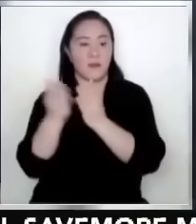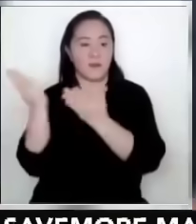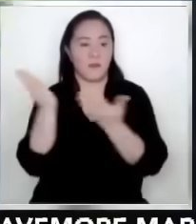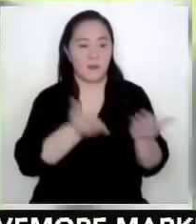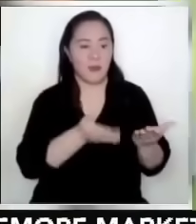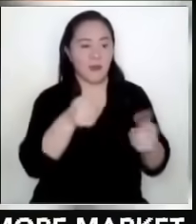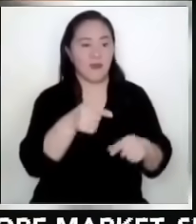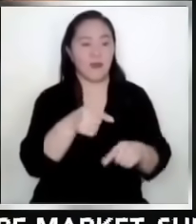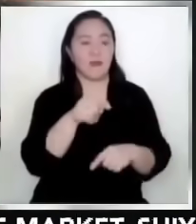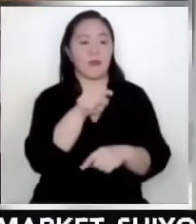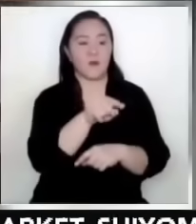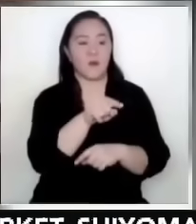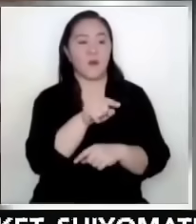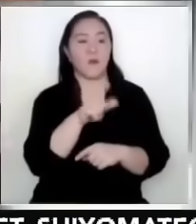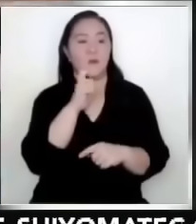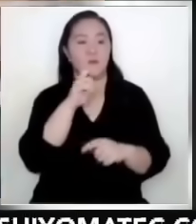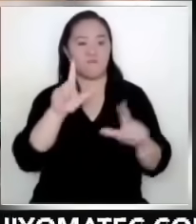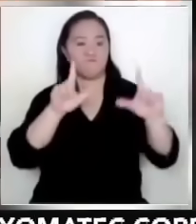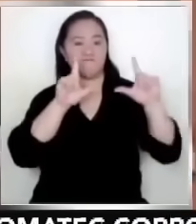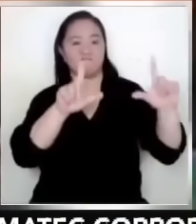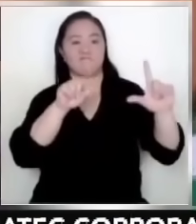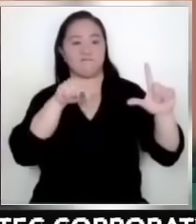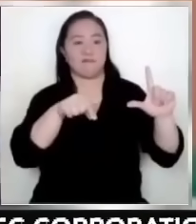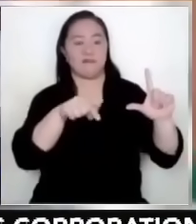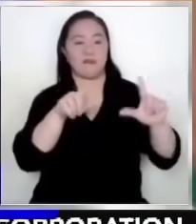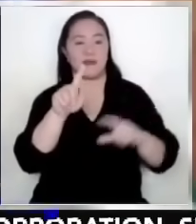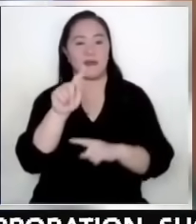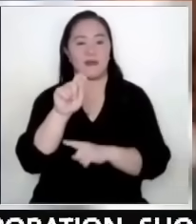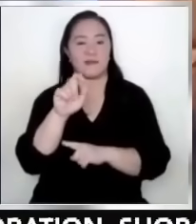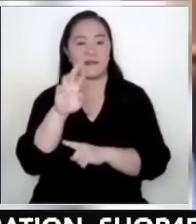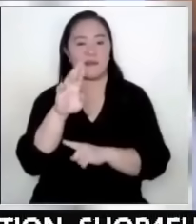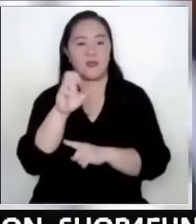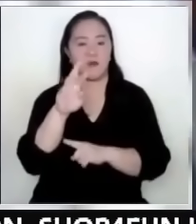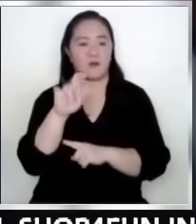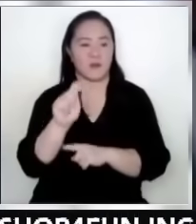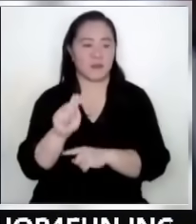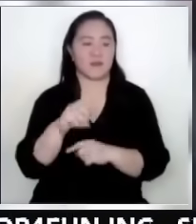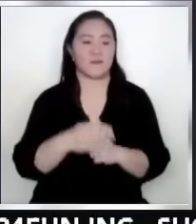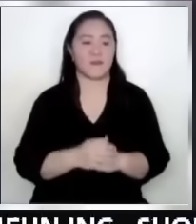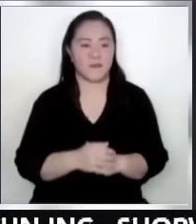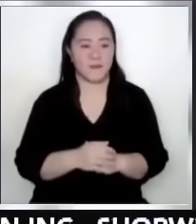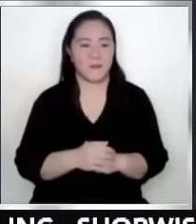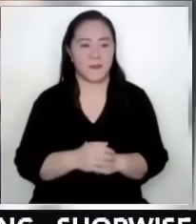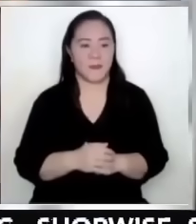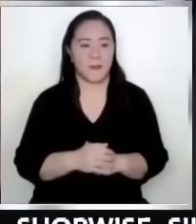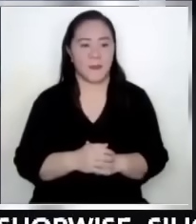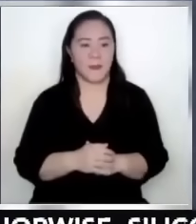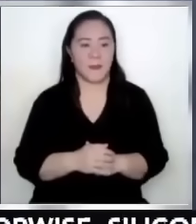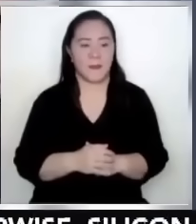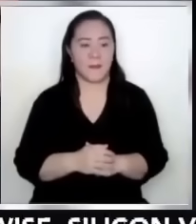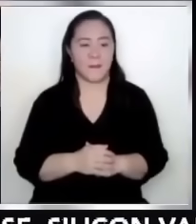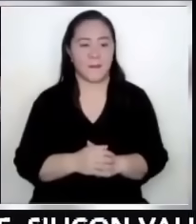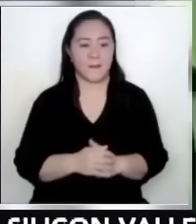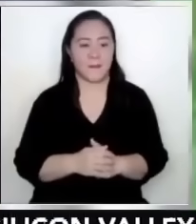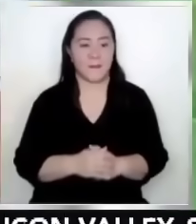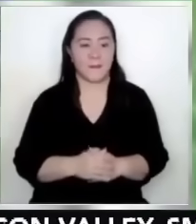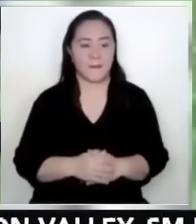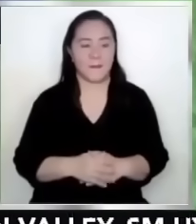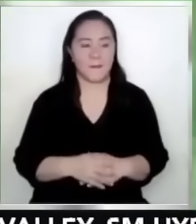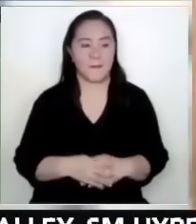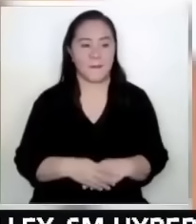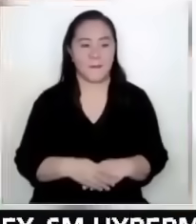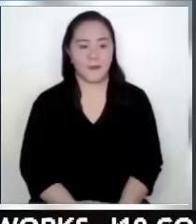isang tinuturing na wanted na terorista. Para sa GMA Integrated News, Salima Refra, nakatutok, 24